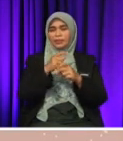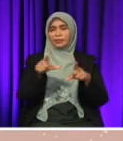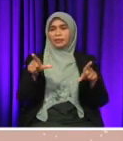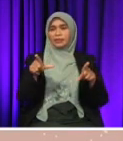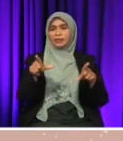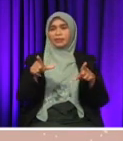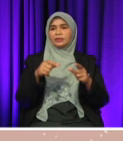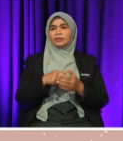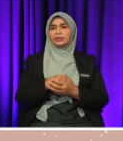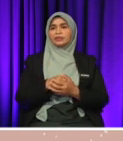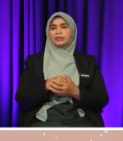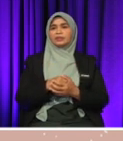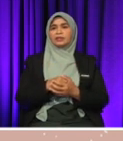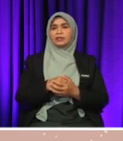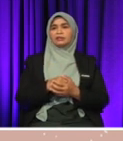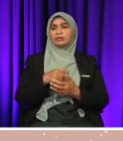baris